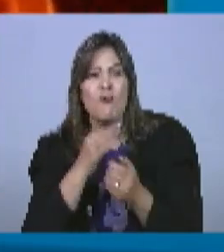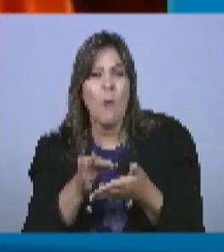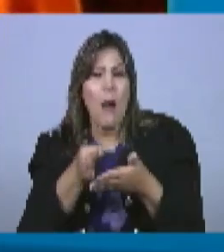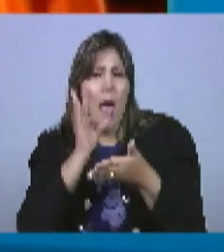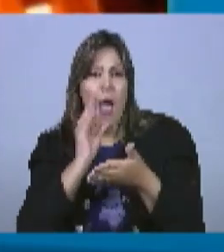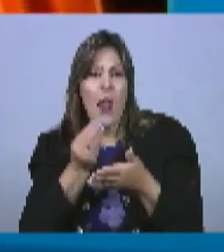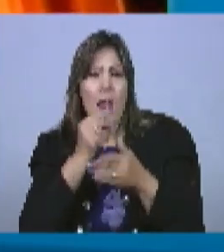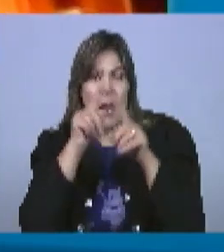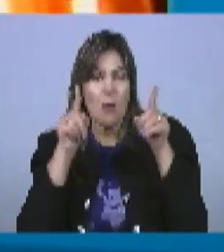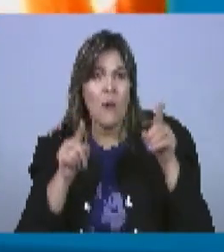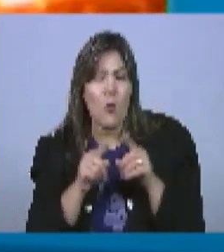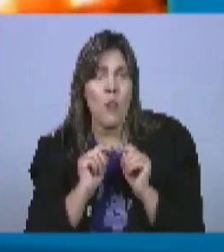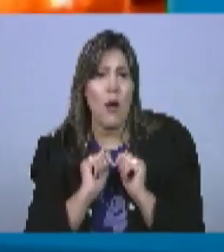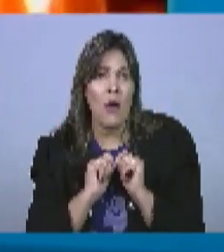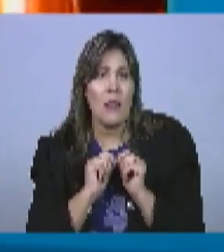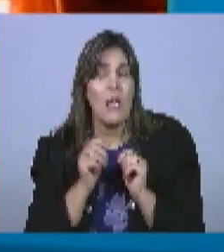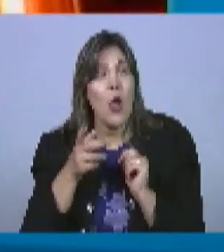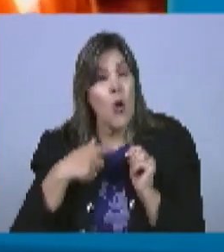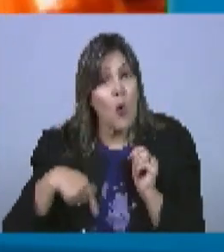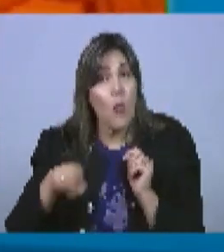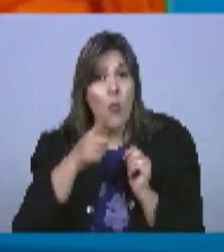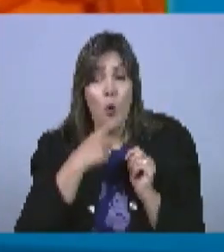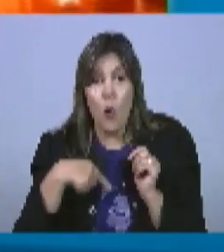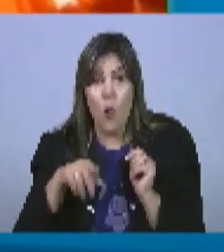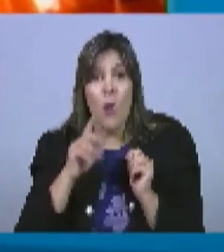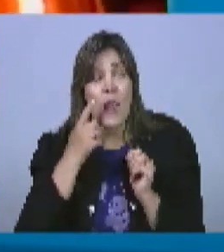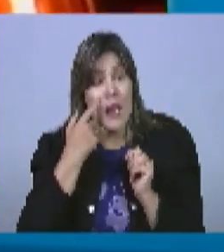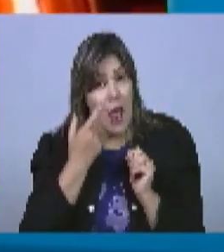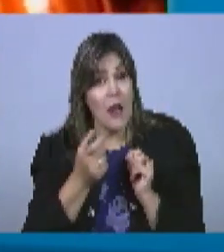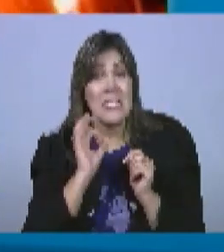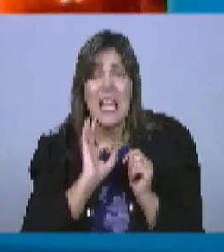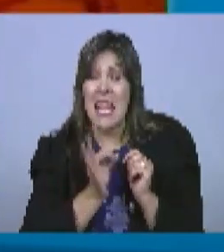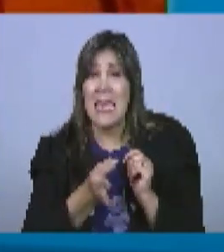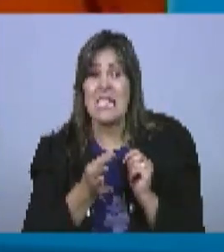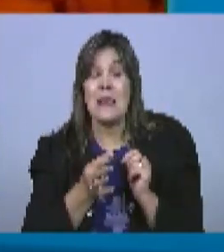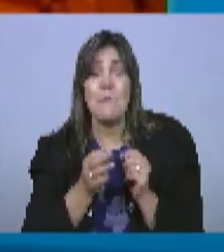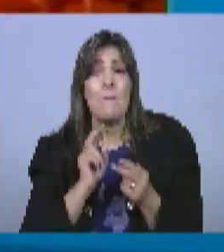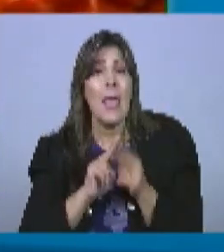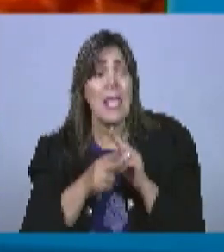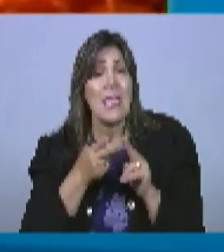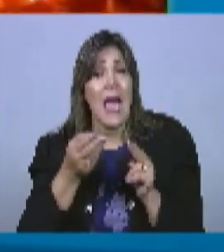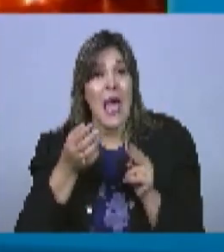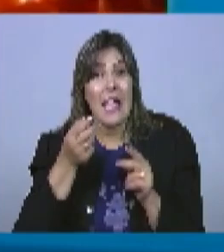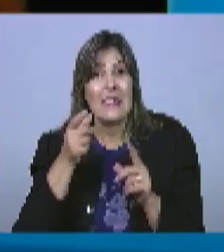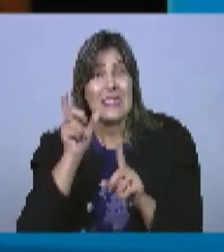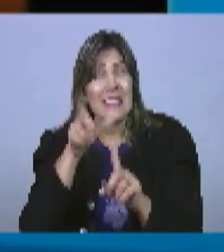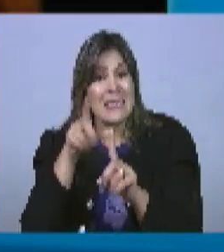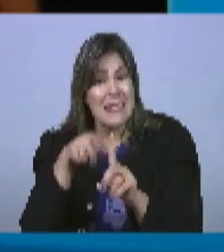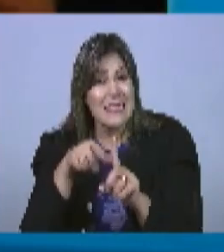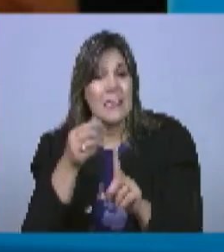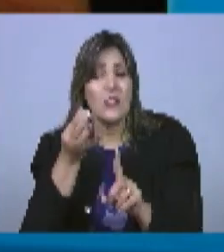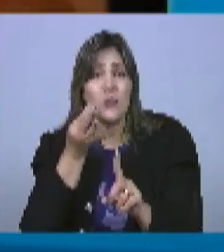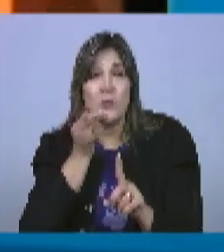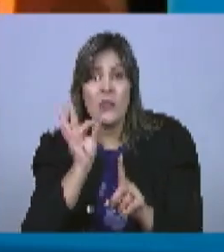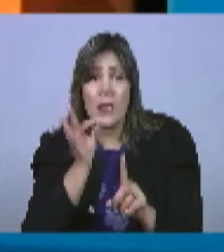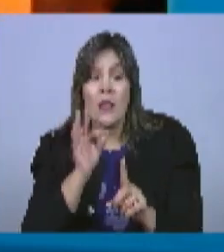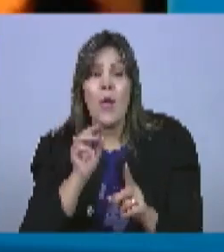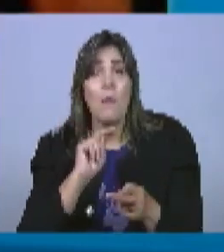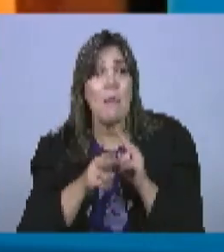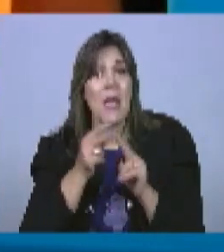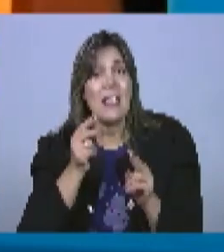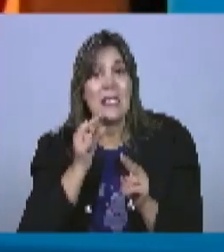عدم الاساءه للسيد المسيح وعدم الاساءه لاي رمز ديني لكن المساله